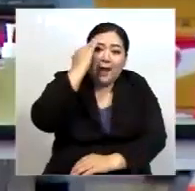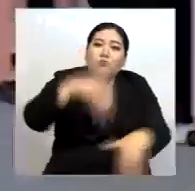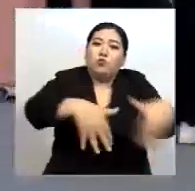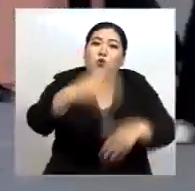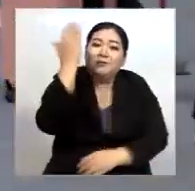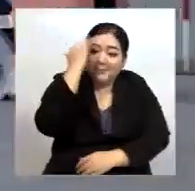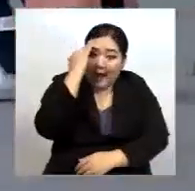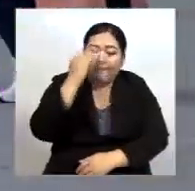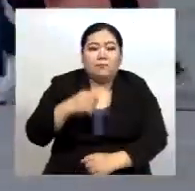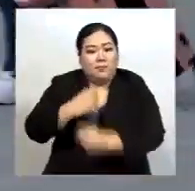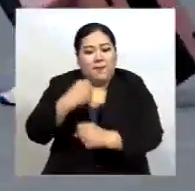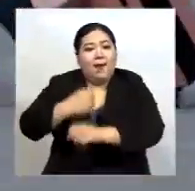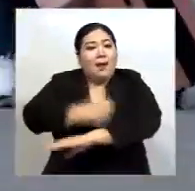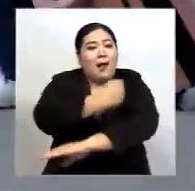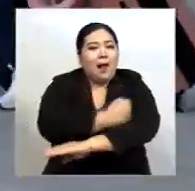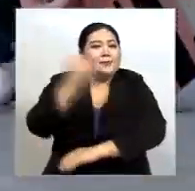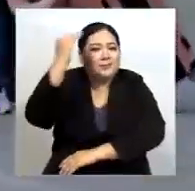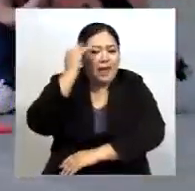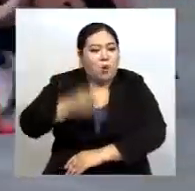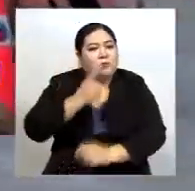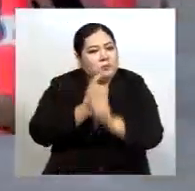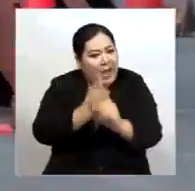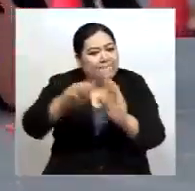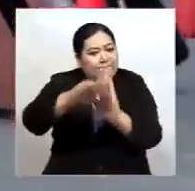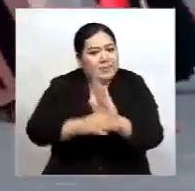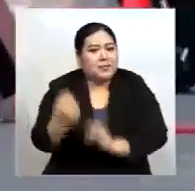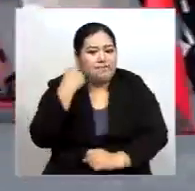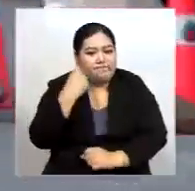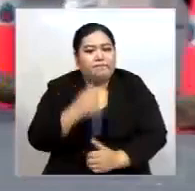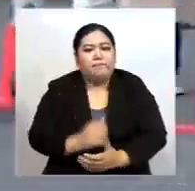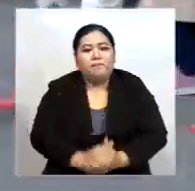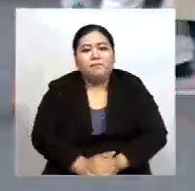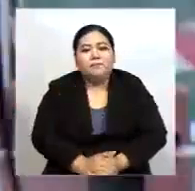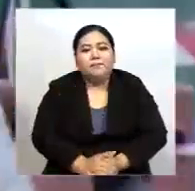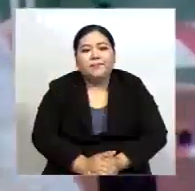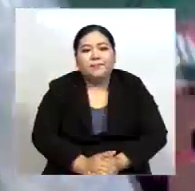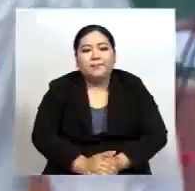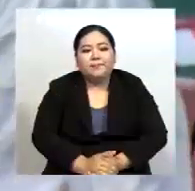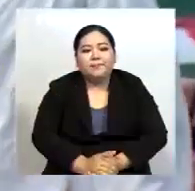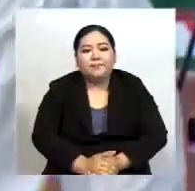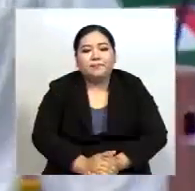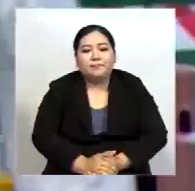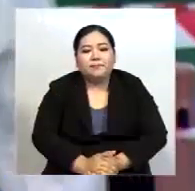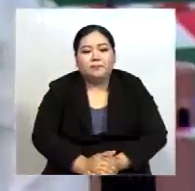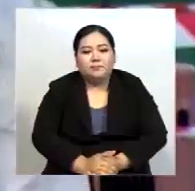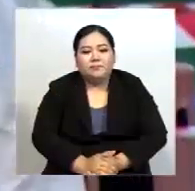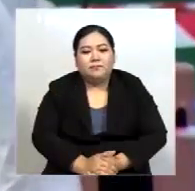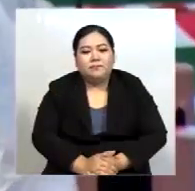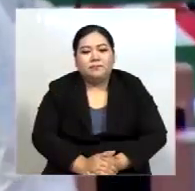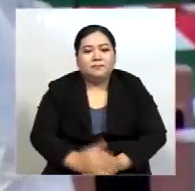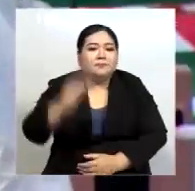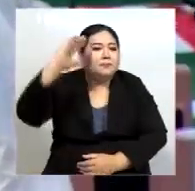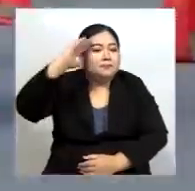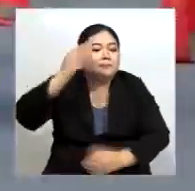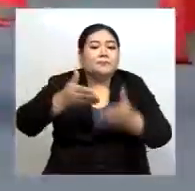งานไทยให้รับทราบแล้วก็ปฏิบัติตามอย่างเคร่งครัดค่ะส่วนระหว่างการเดินทางนะคะทางกอง